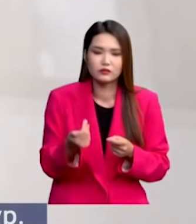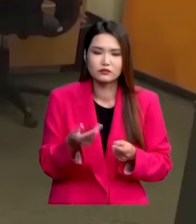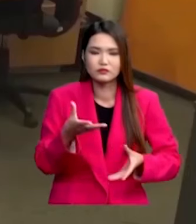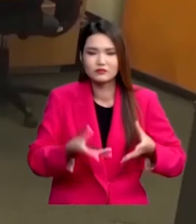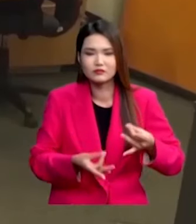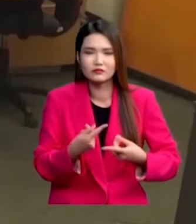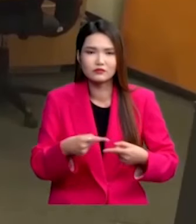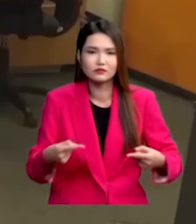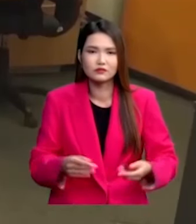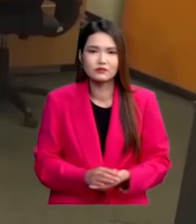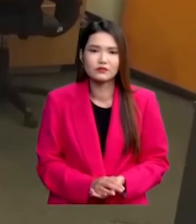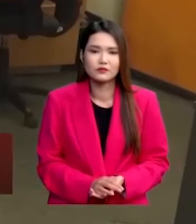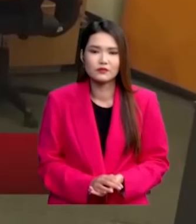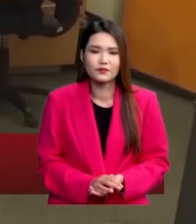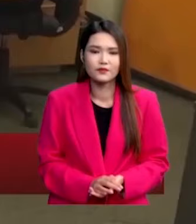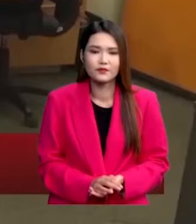пашни.